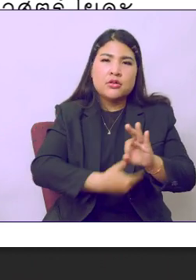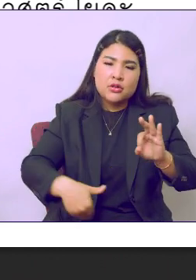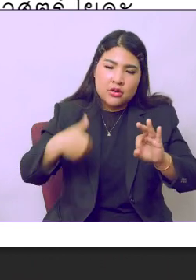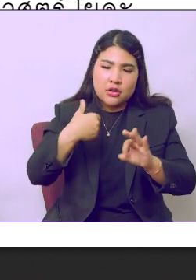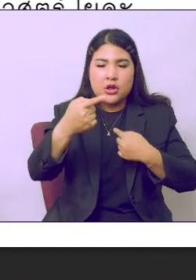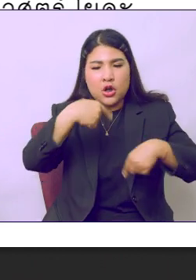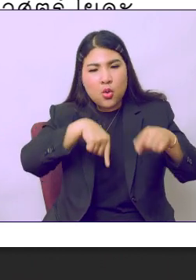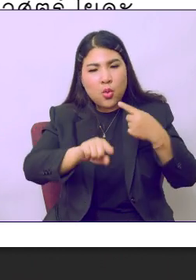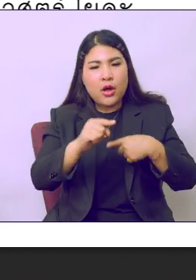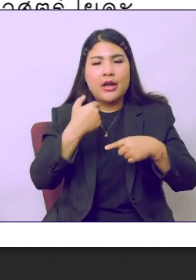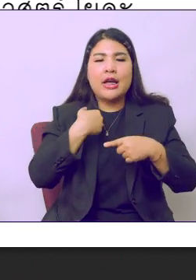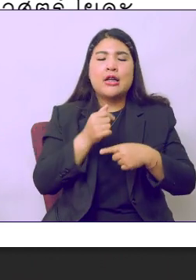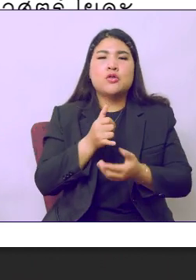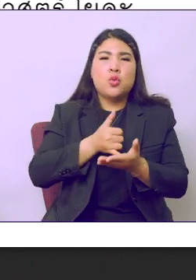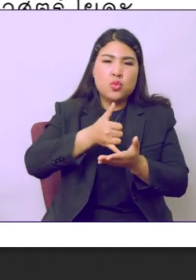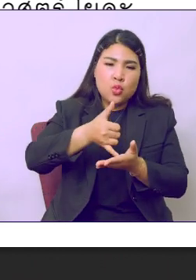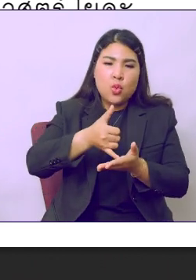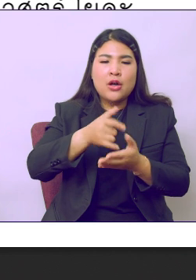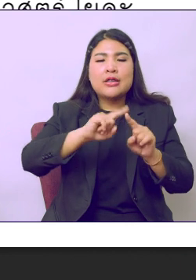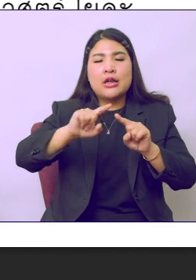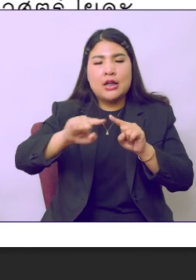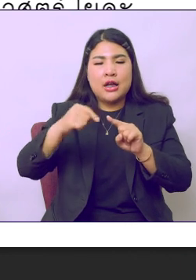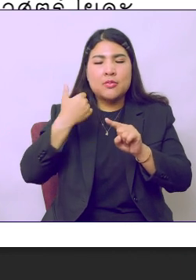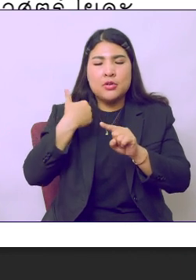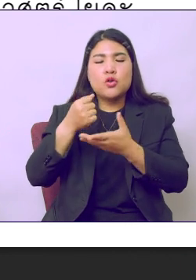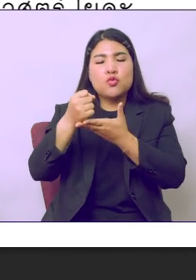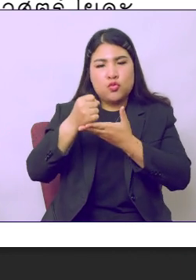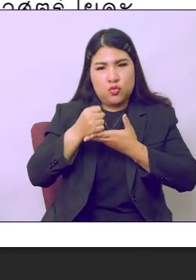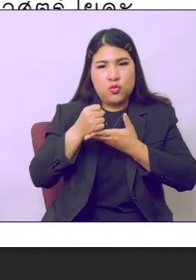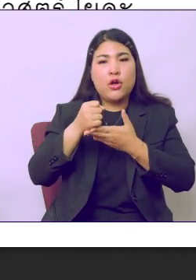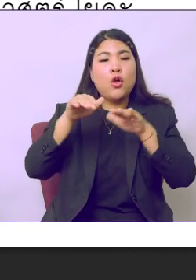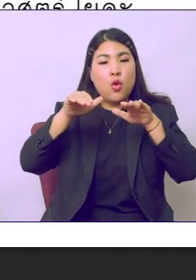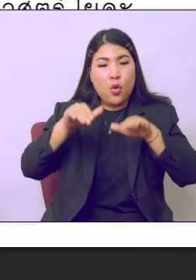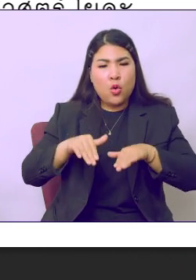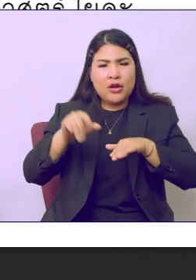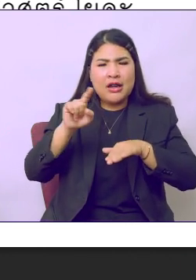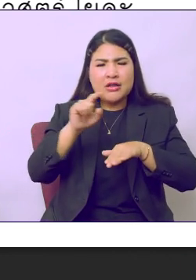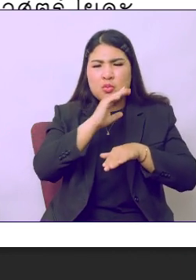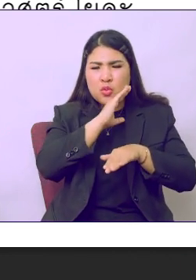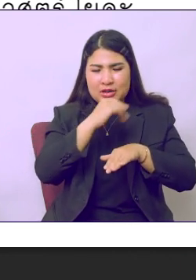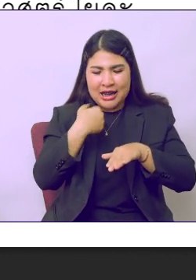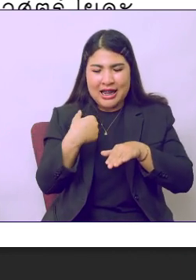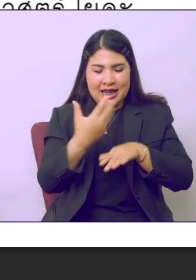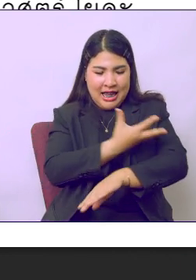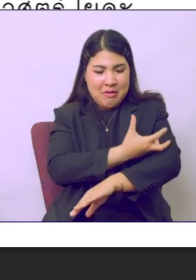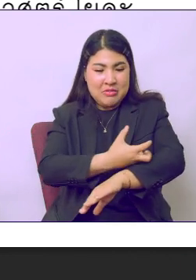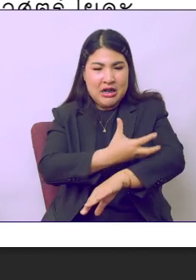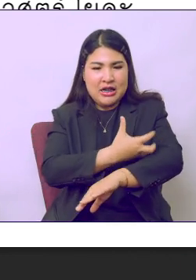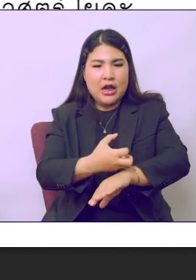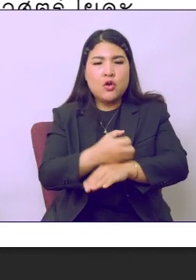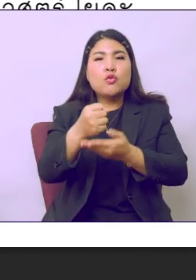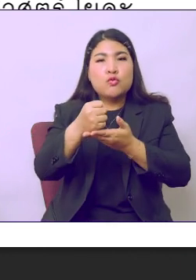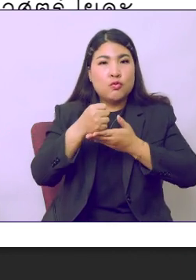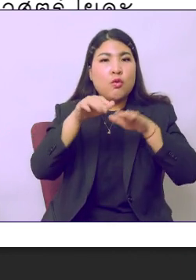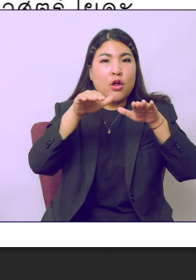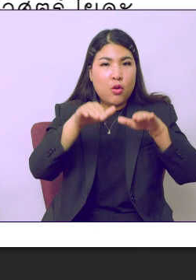กล้ามเนื้อนะครับคายข้อต่อนะครับเพื่อลดแรงนะครับแรงแรงกดที่มันอยู่ในกล้ามเนื้อของของน้องๆออกไป